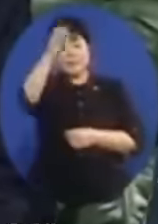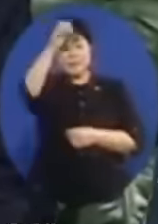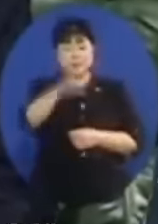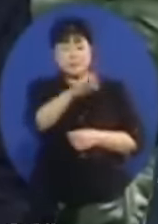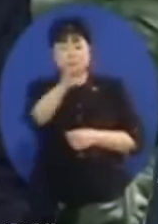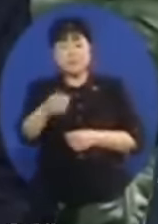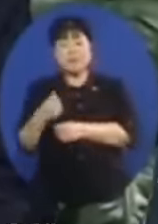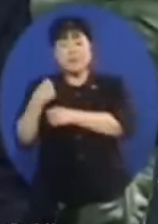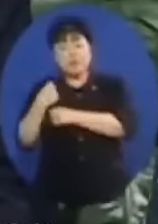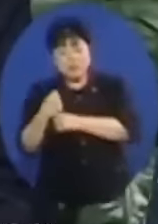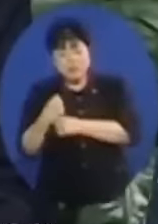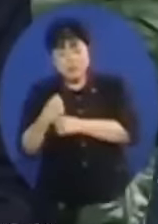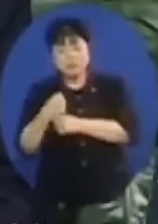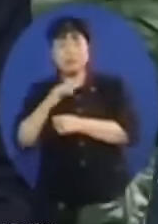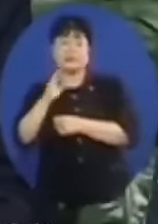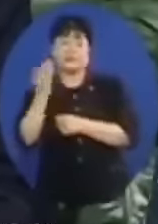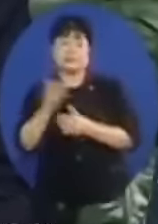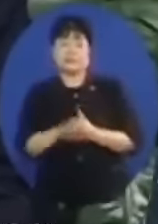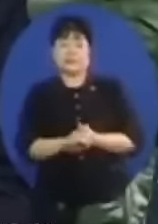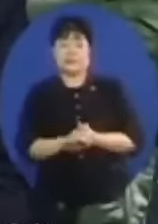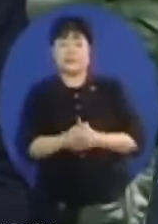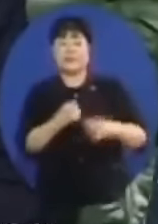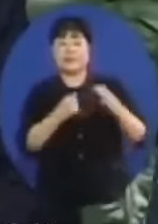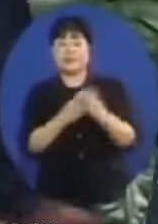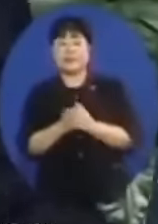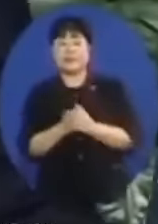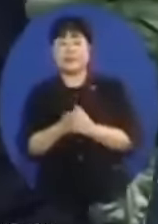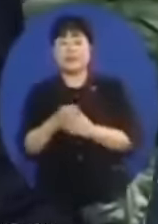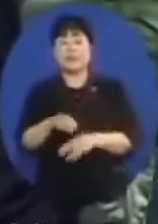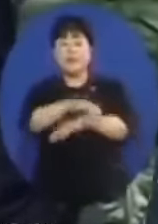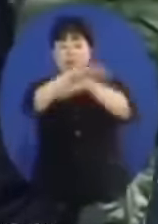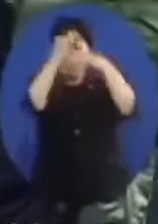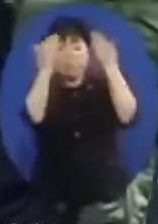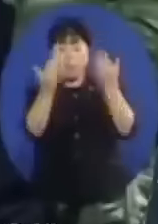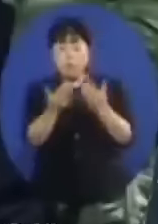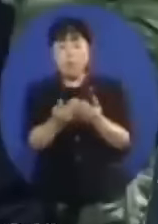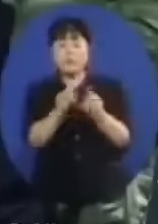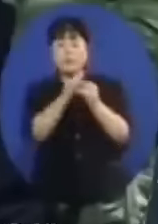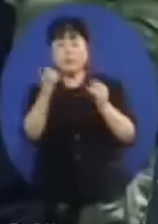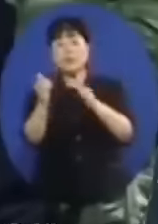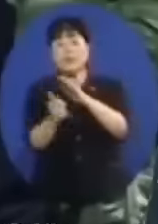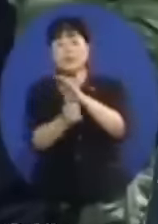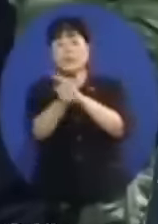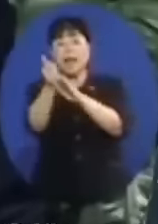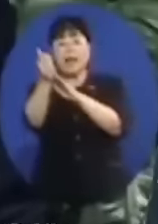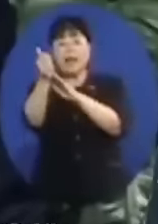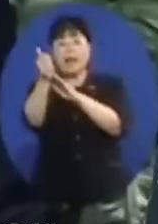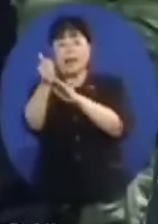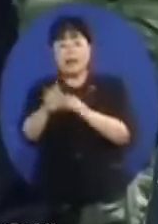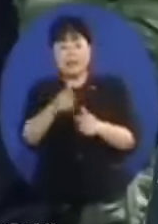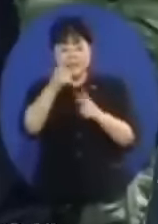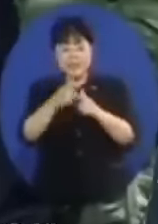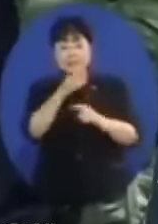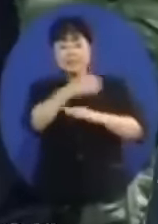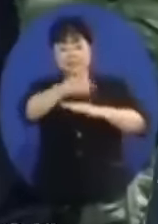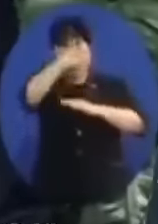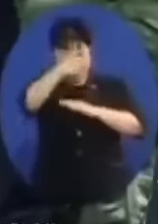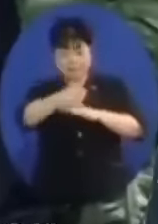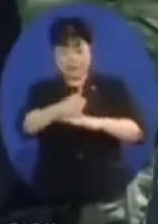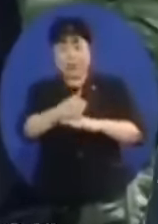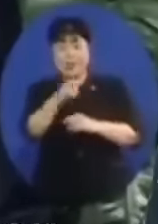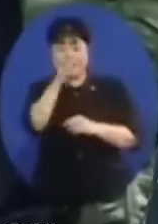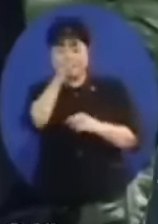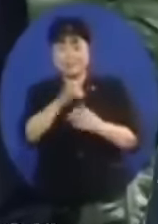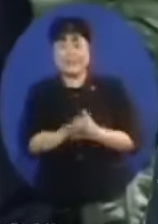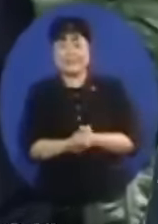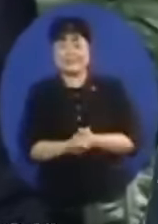십자가를 걸머셨습니다. 그러므로 우리의 모든 인류의 소망은 예수 그리스도에게